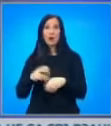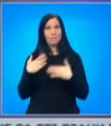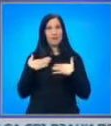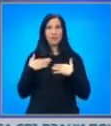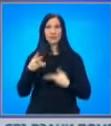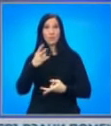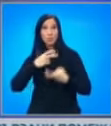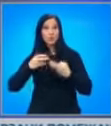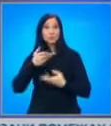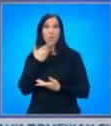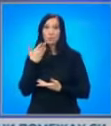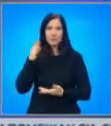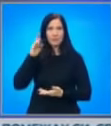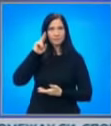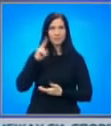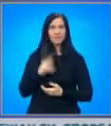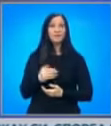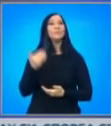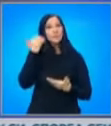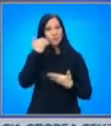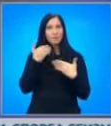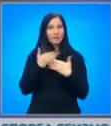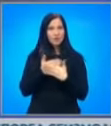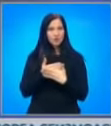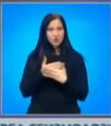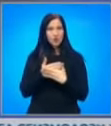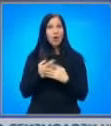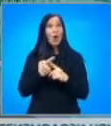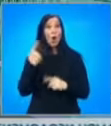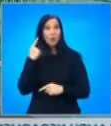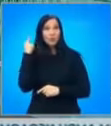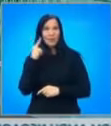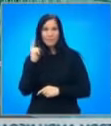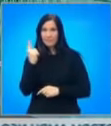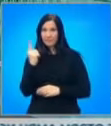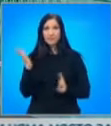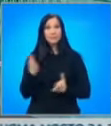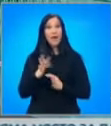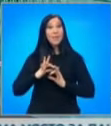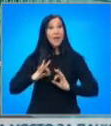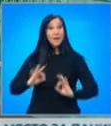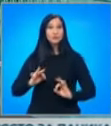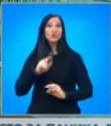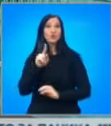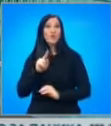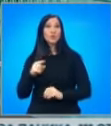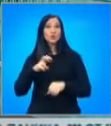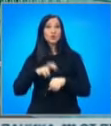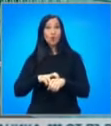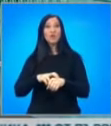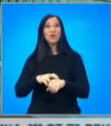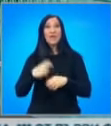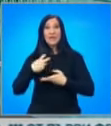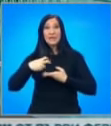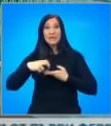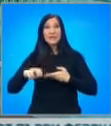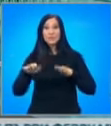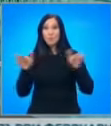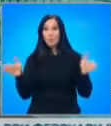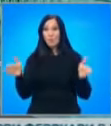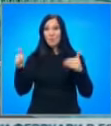да потърсим обяснение. Здравей! Добър вечер! От ден първи стана ясно, че казусът Джокович напусна пределите на